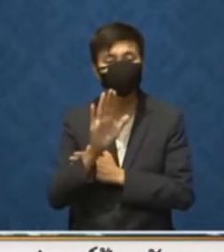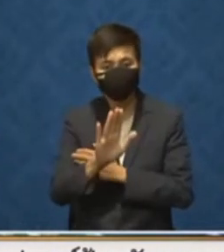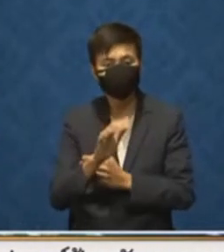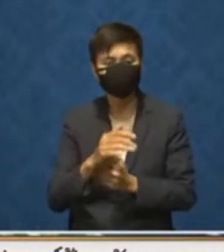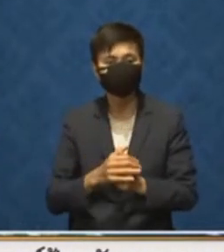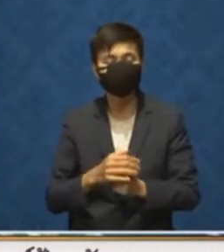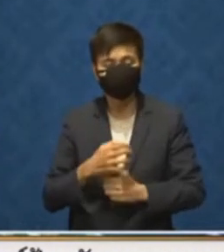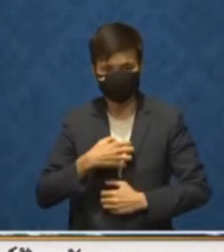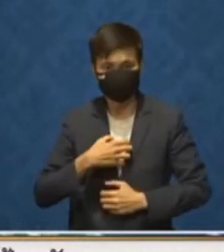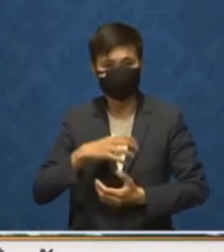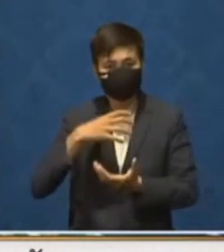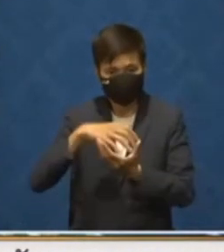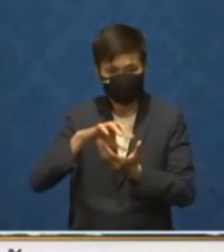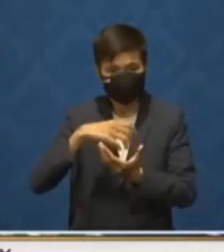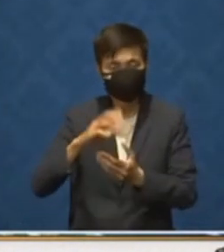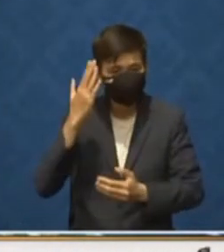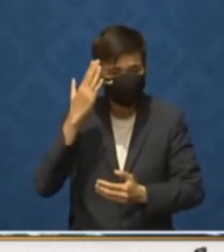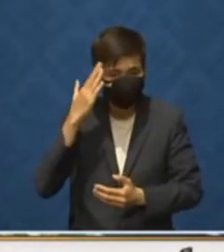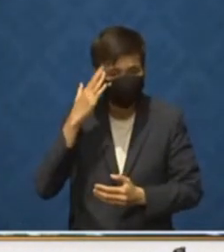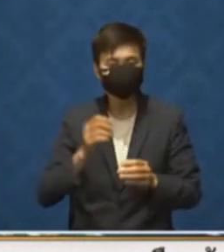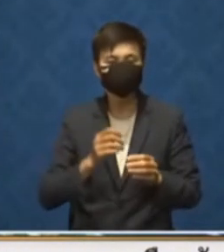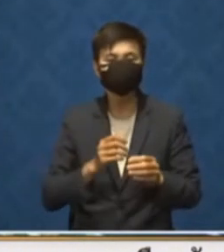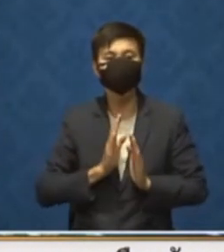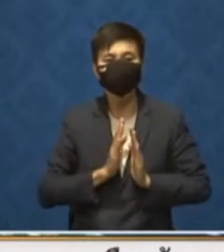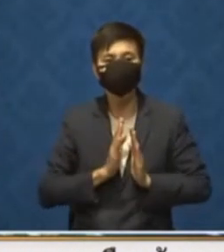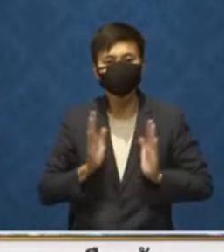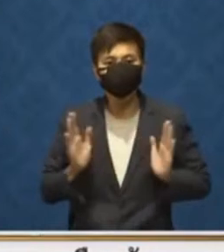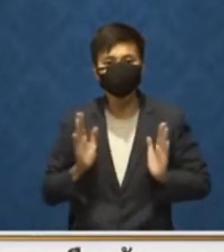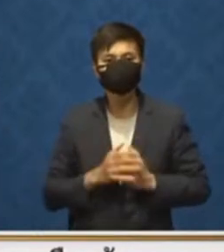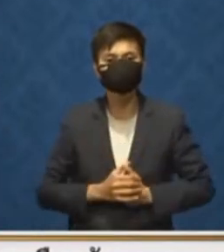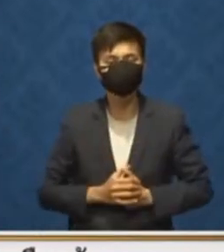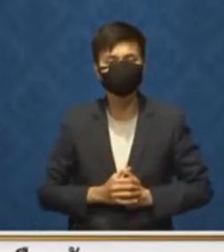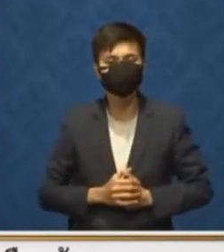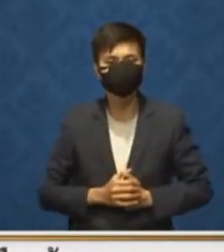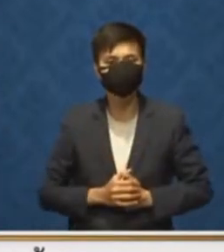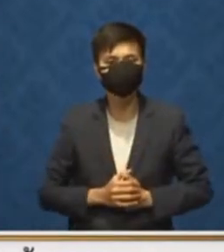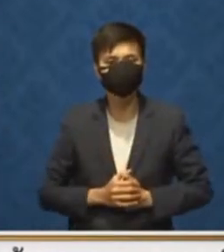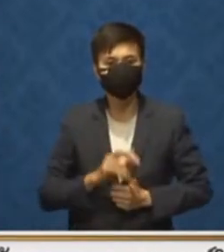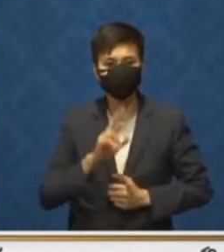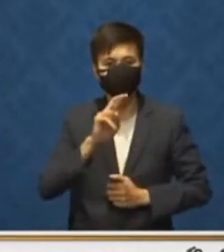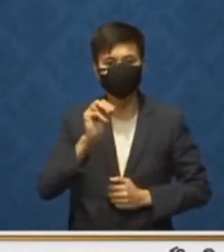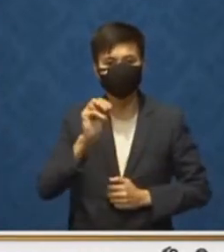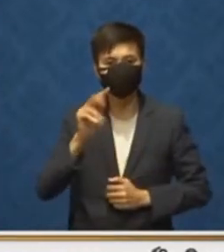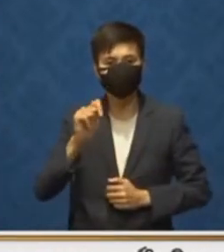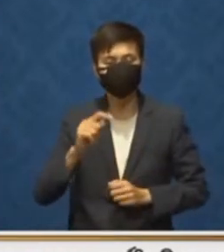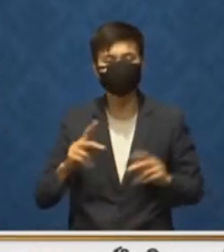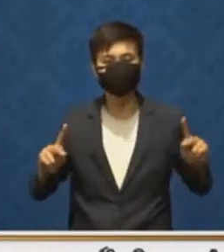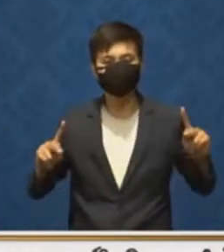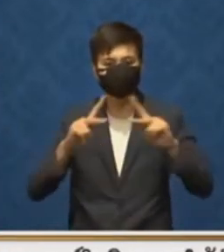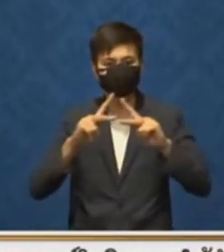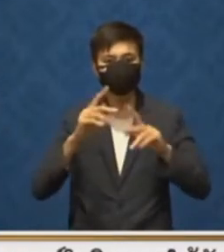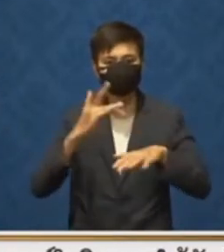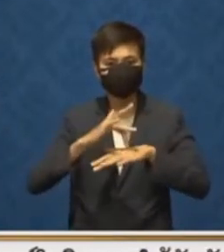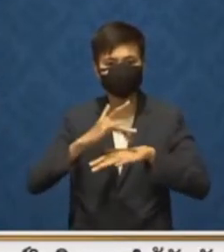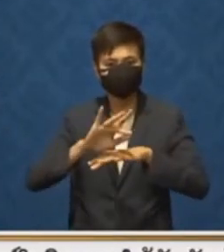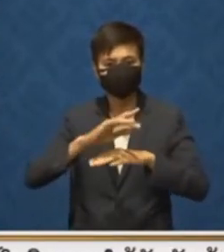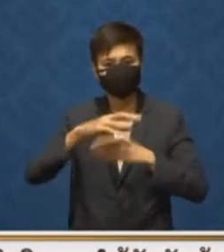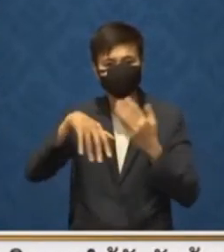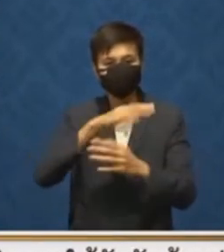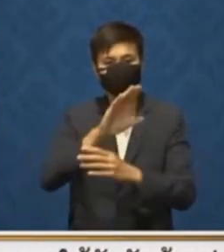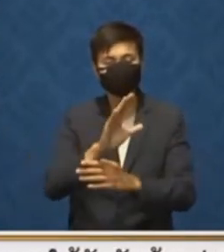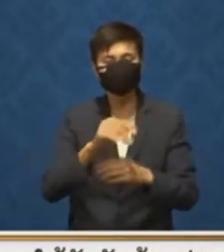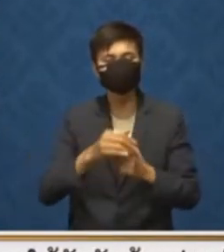เรียนชี้แจงสั้นๆดังนี้ครับขอบคุณครับครับขอบคุณครับทำไมเริ่มตีว่าการกระทรวงทรัพยากรธรรมชาติและสิ่งแวดล้อม